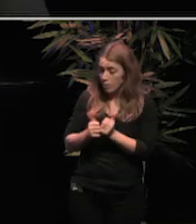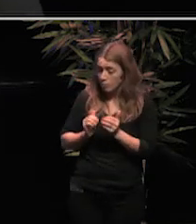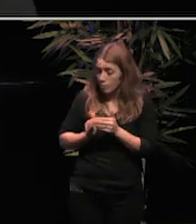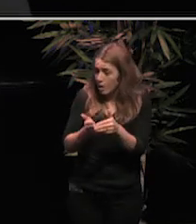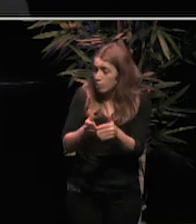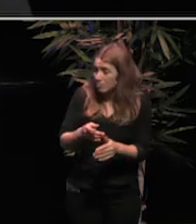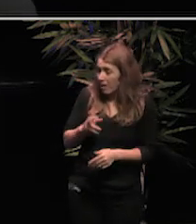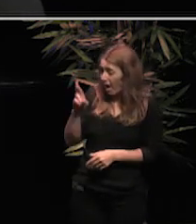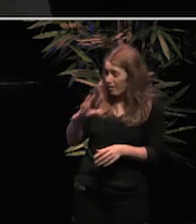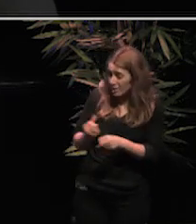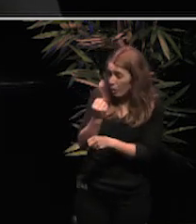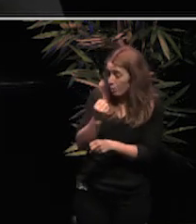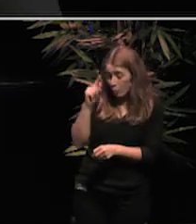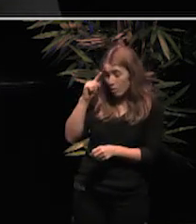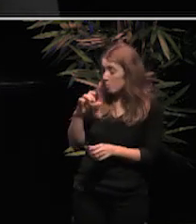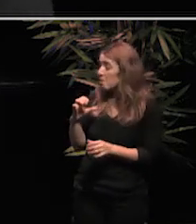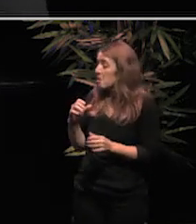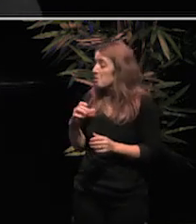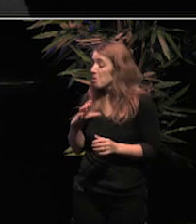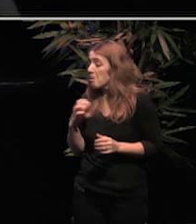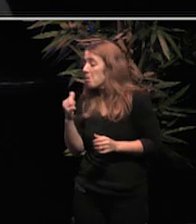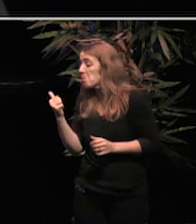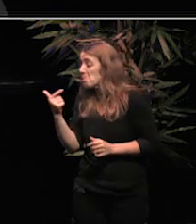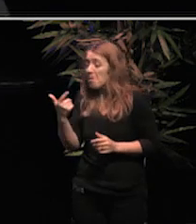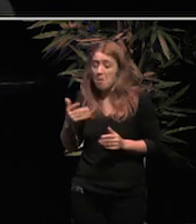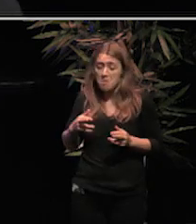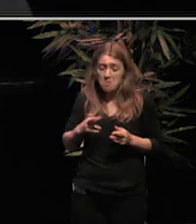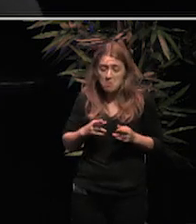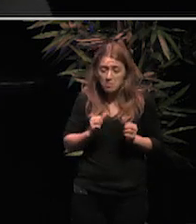courses et après il n'y a pas tout le temps de chance pour gagner.